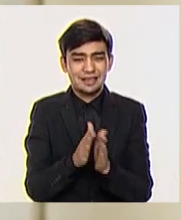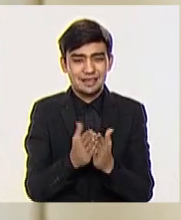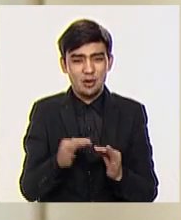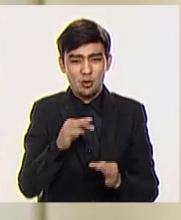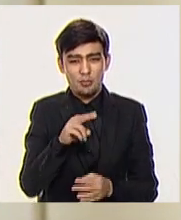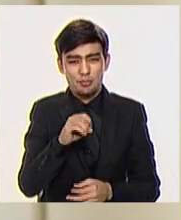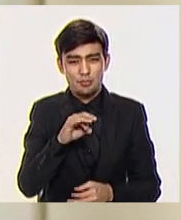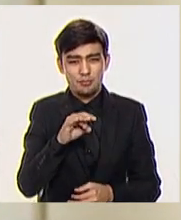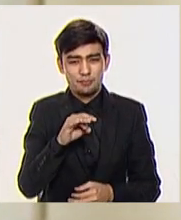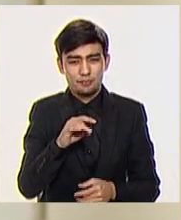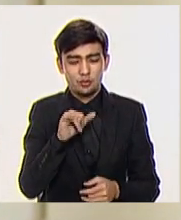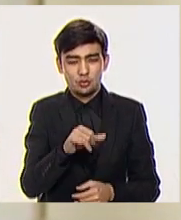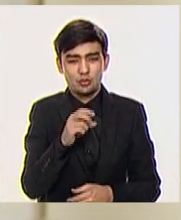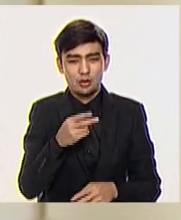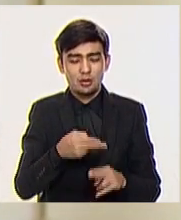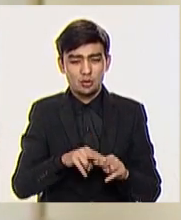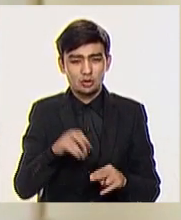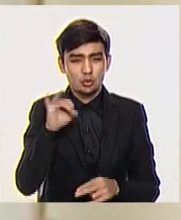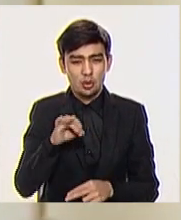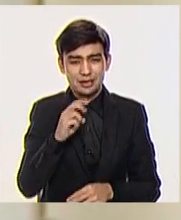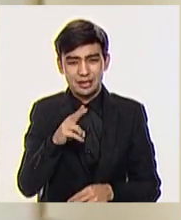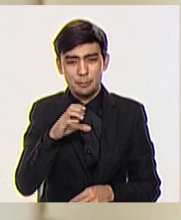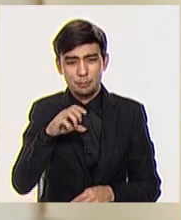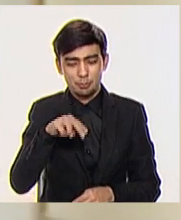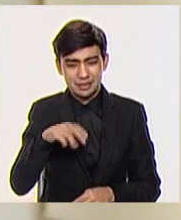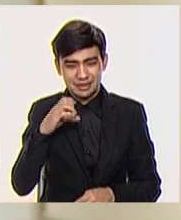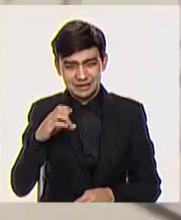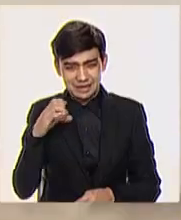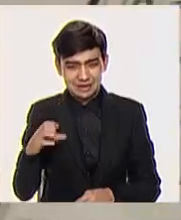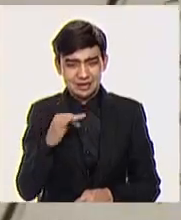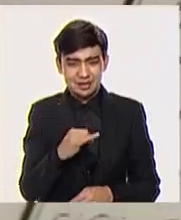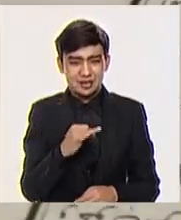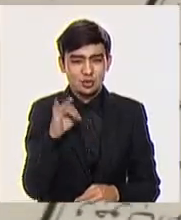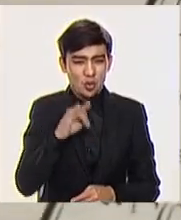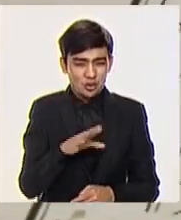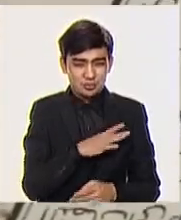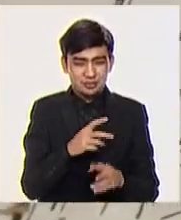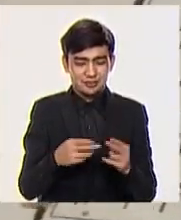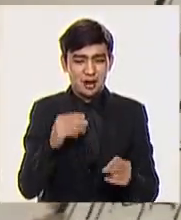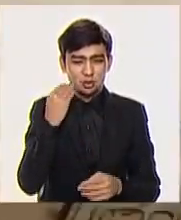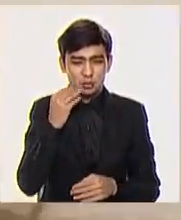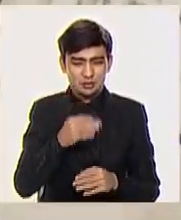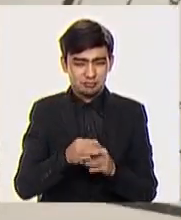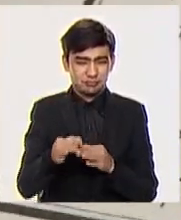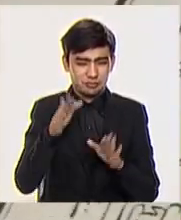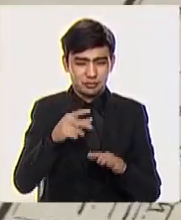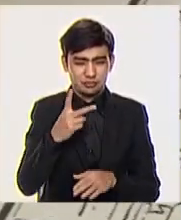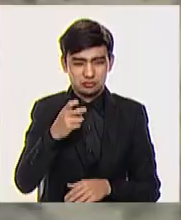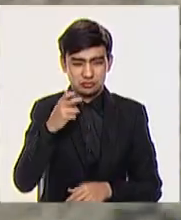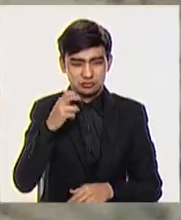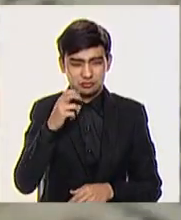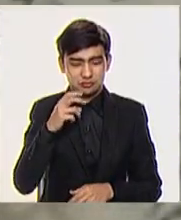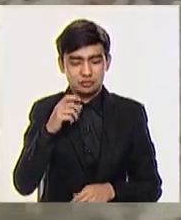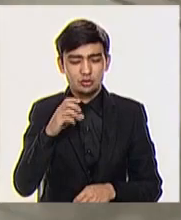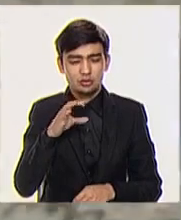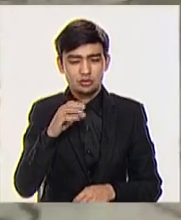у которых история КПСС, история социализма. Книги, найденные в Актюбинских степях в 200 километрах от